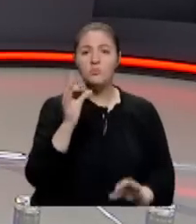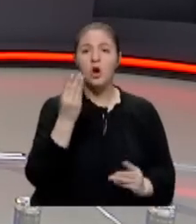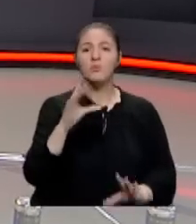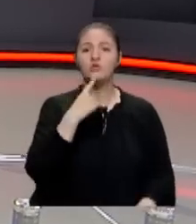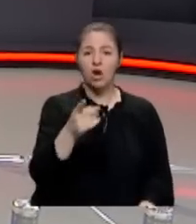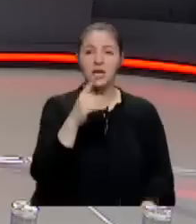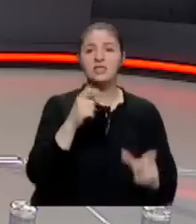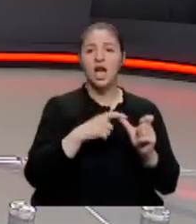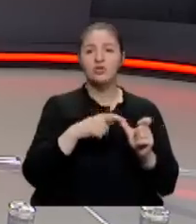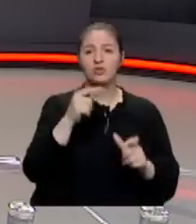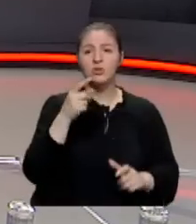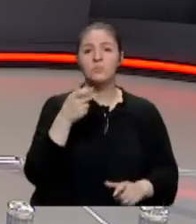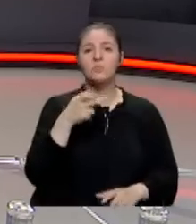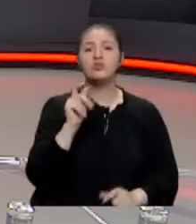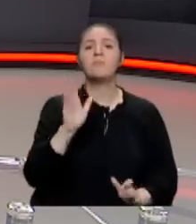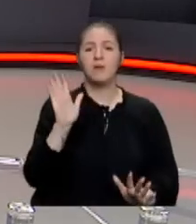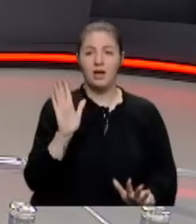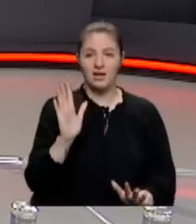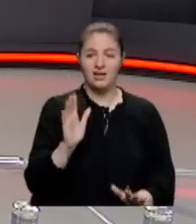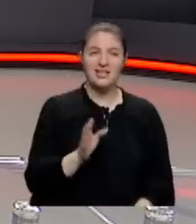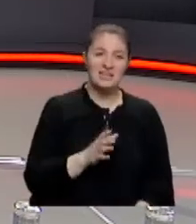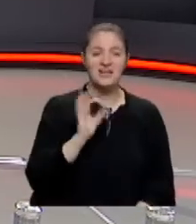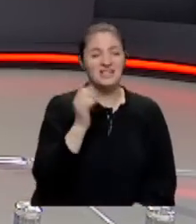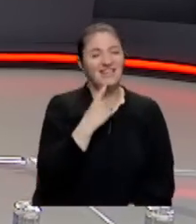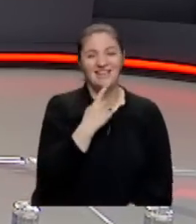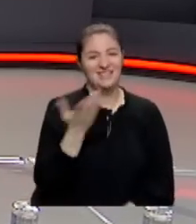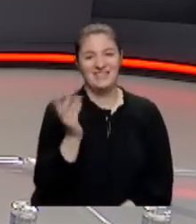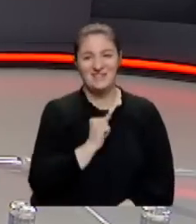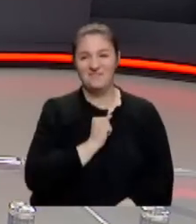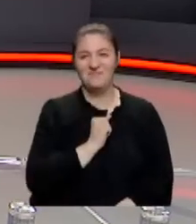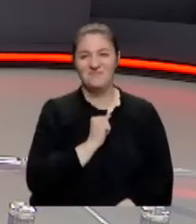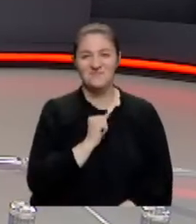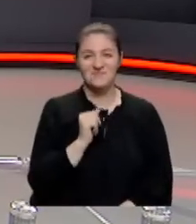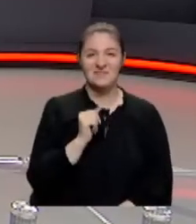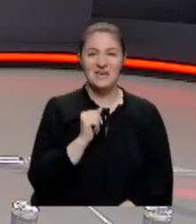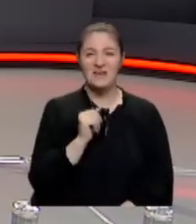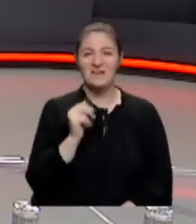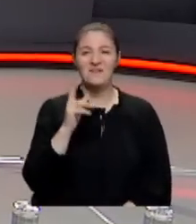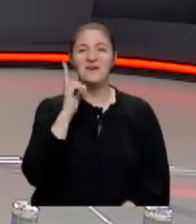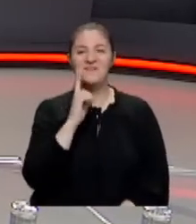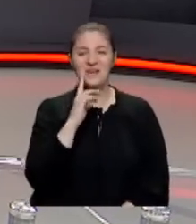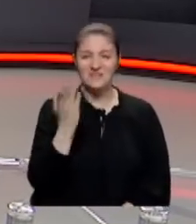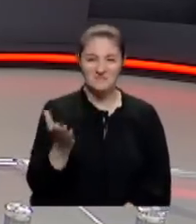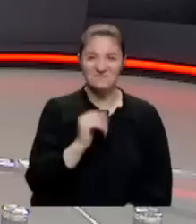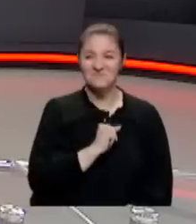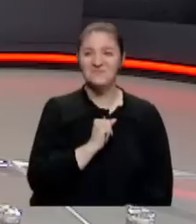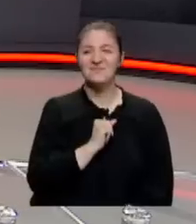olmadığını söyle Selçuk boş yapma öyle tatlı ki efendim